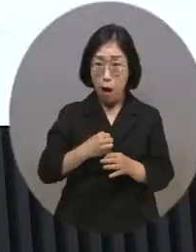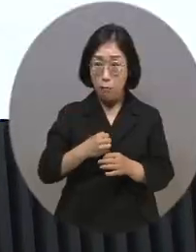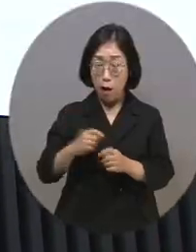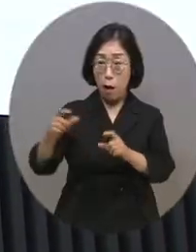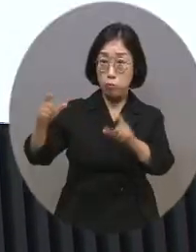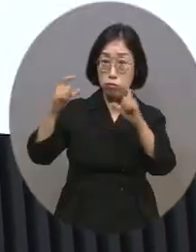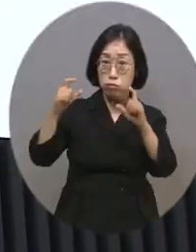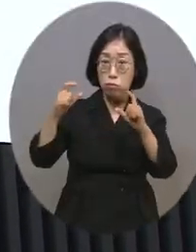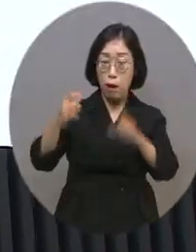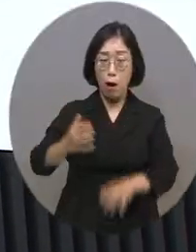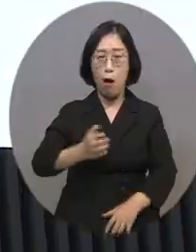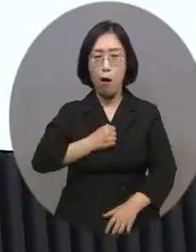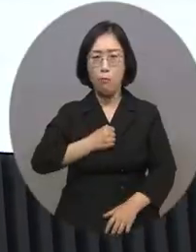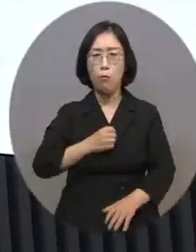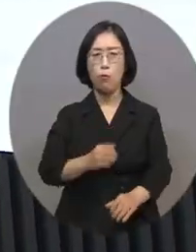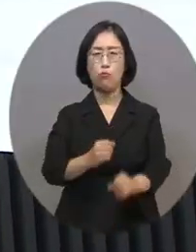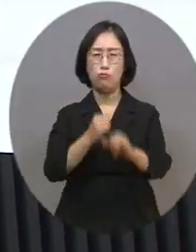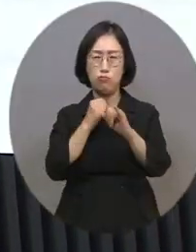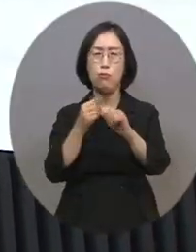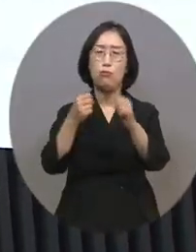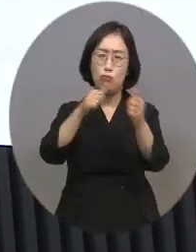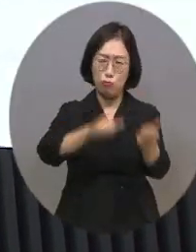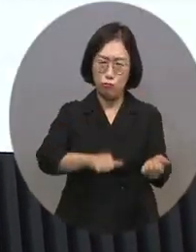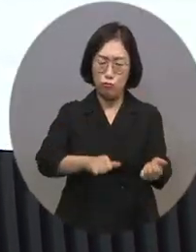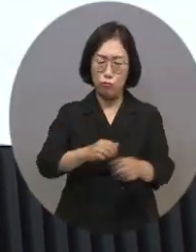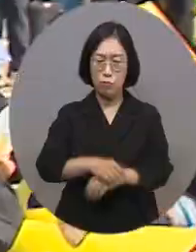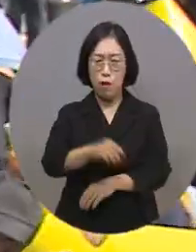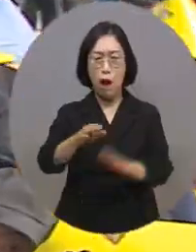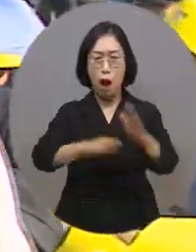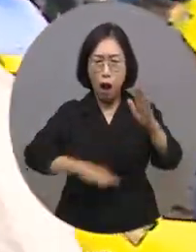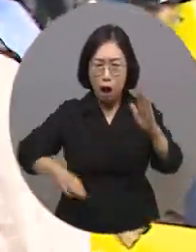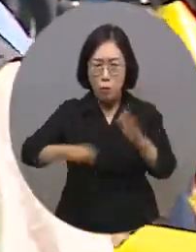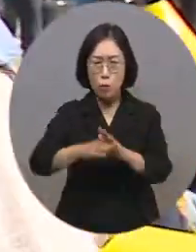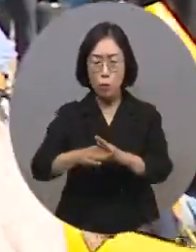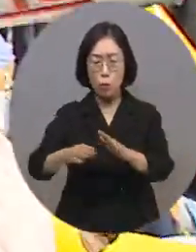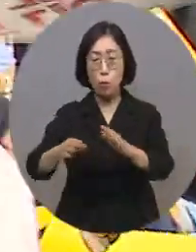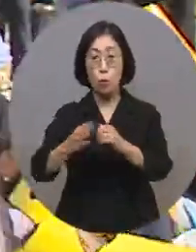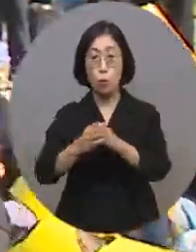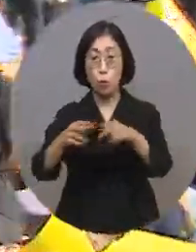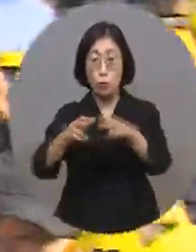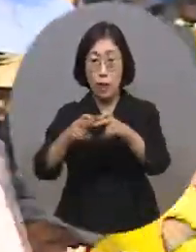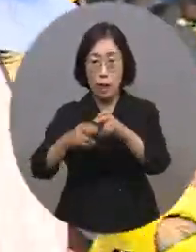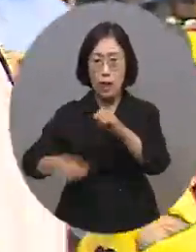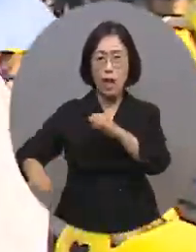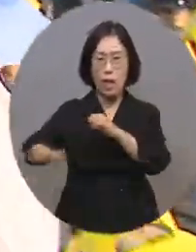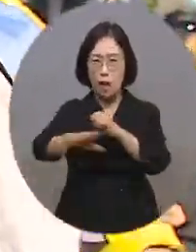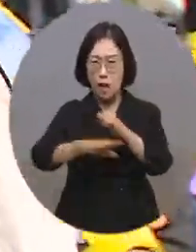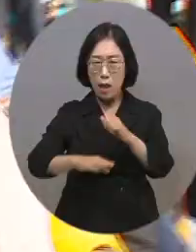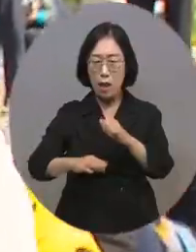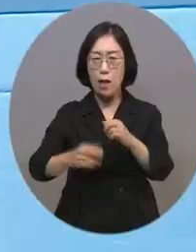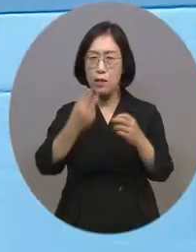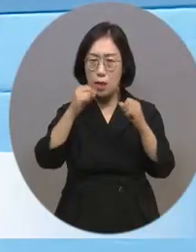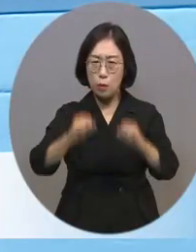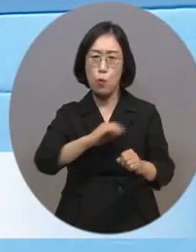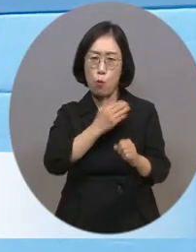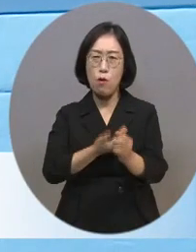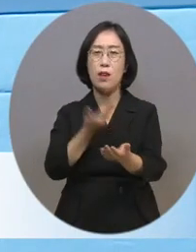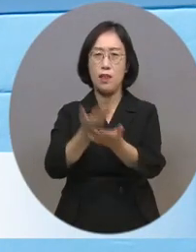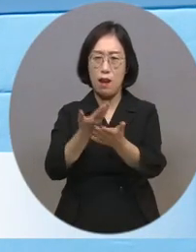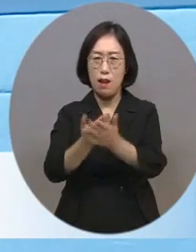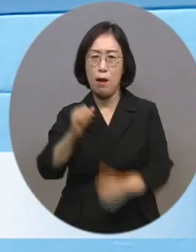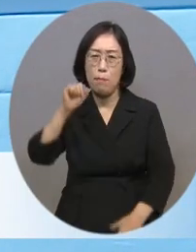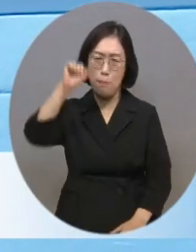마감했고 유가족과 장에게는 생존권을 보장하지 않는 제도적 한계를 지적하며 거리로 와섰습니다.